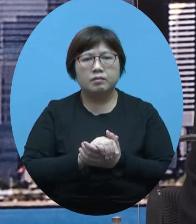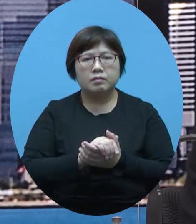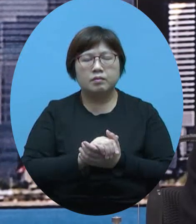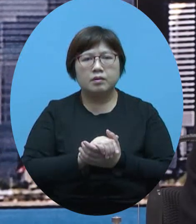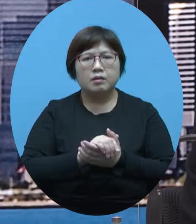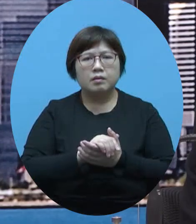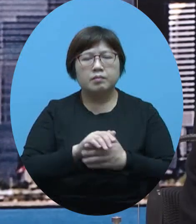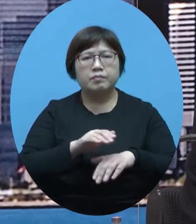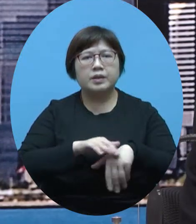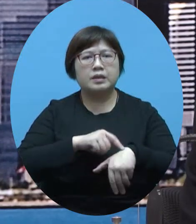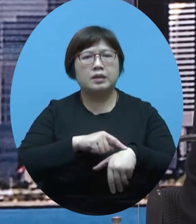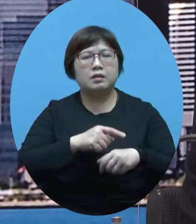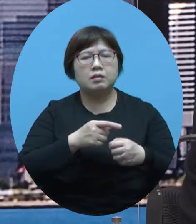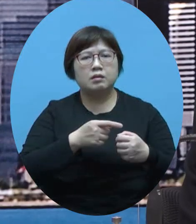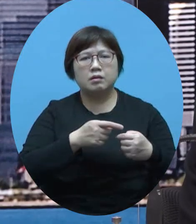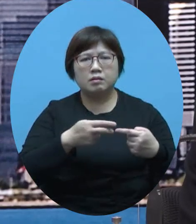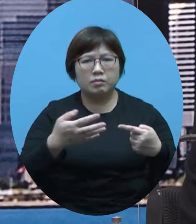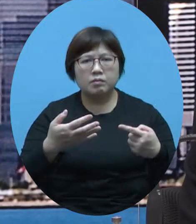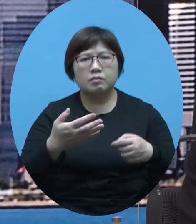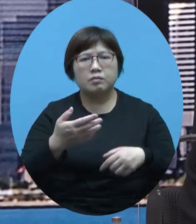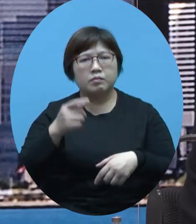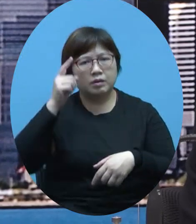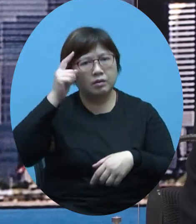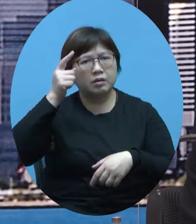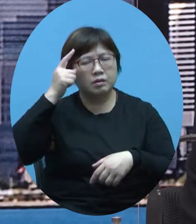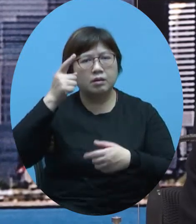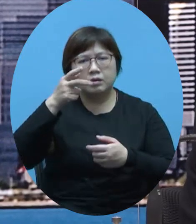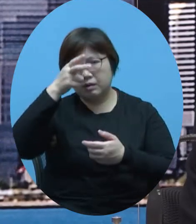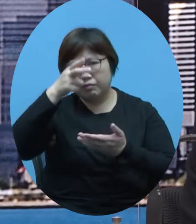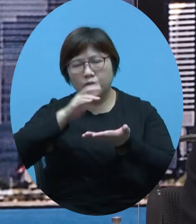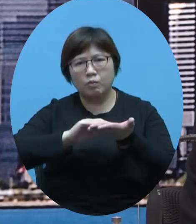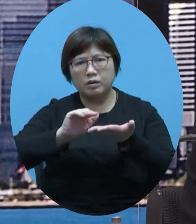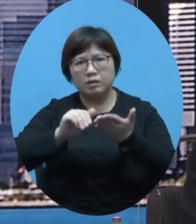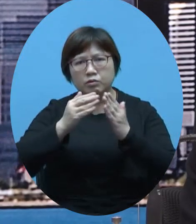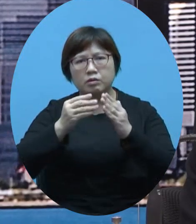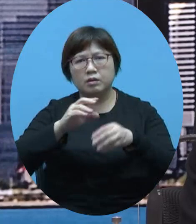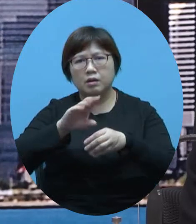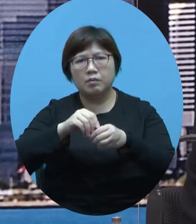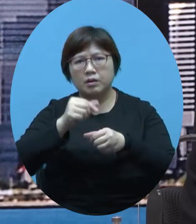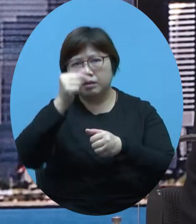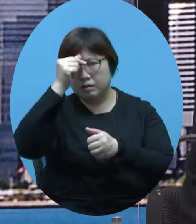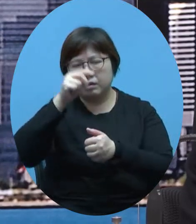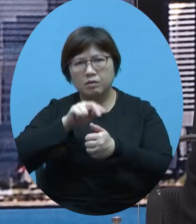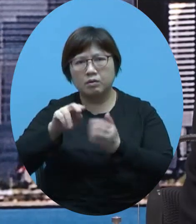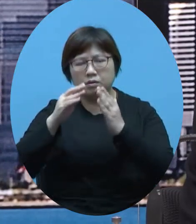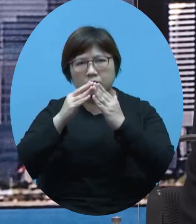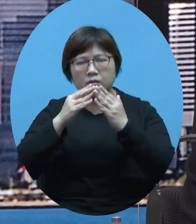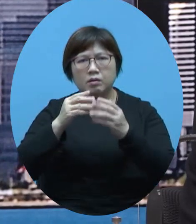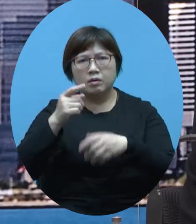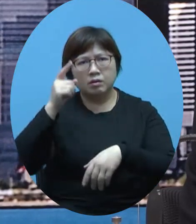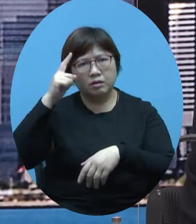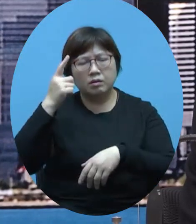平日的時間呢，就每一天呢，其實衛生署加上這個醫院管理局呢，就是做三千多四千